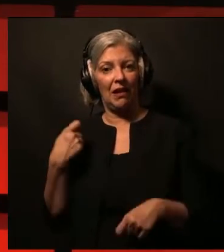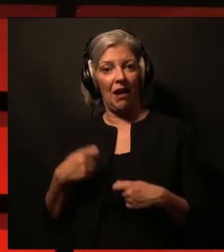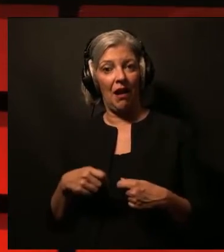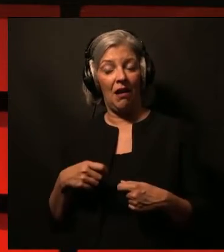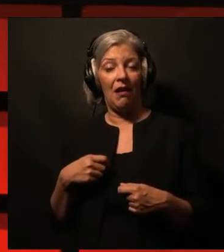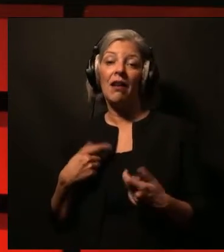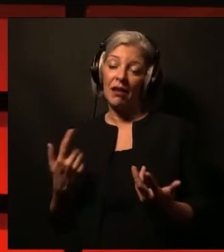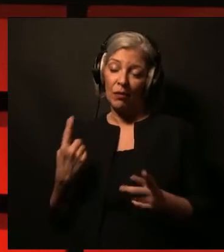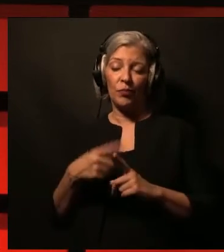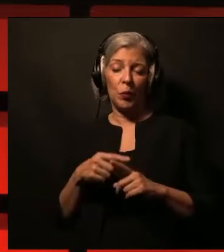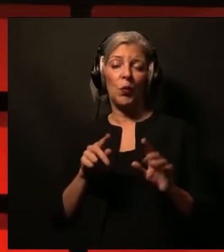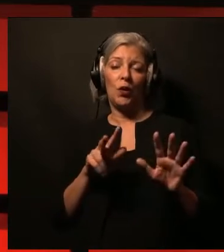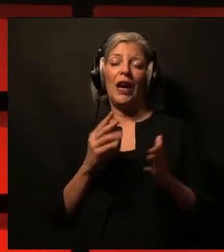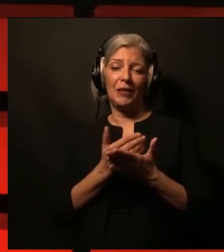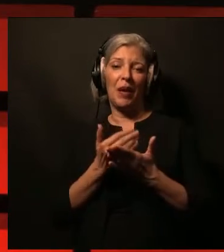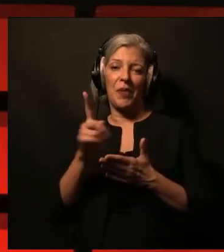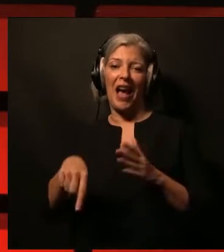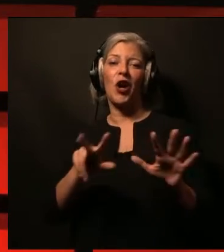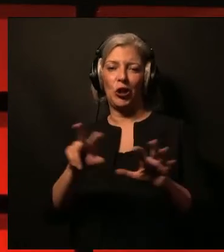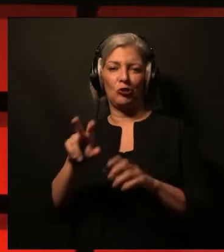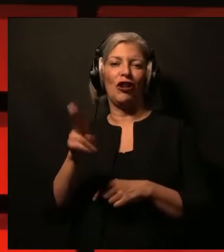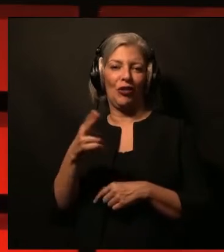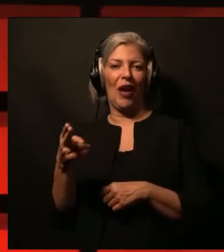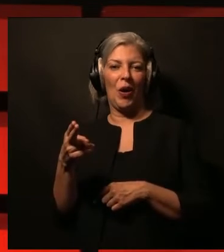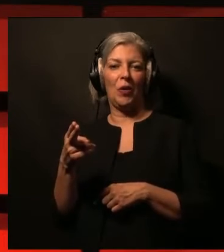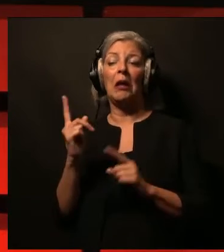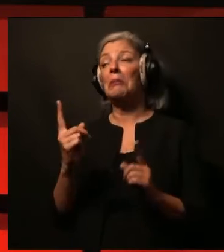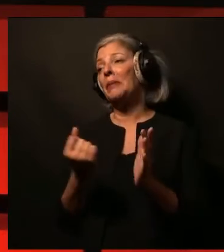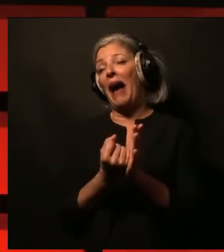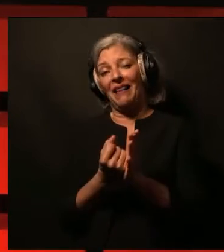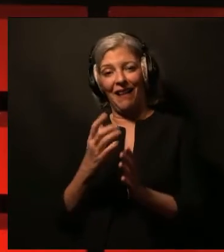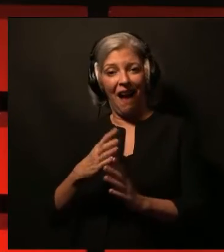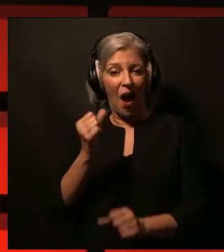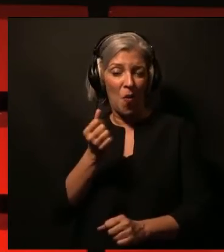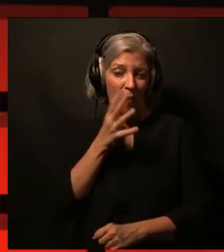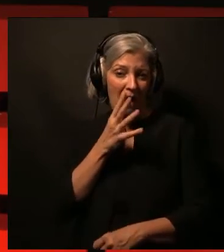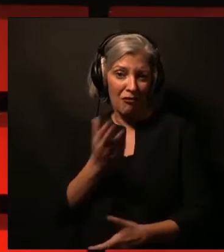ben €800 in base alla marca che viene